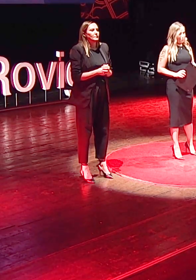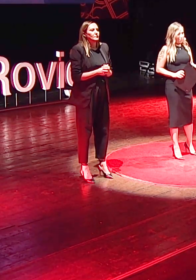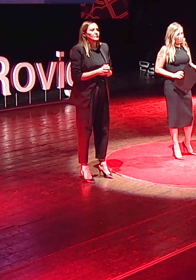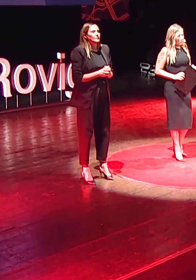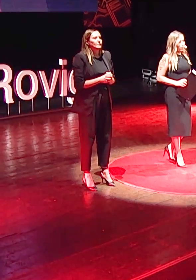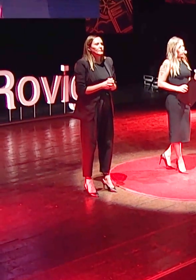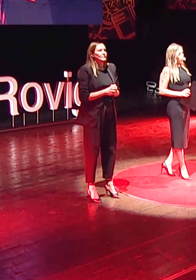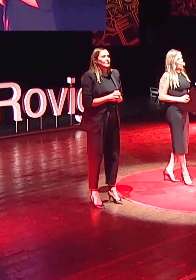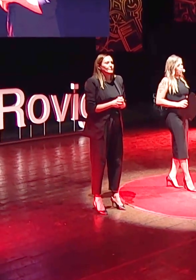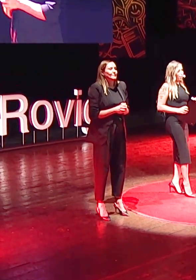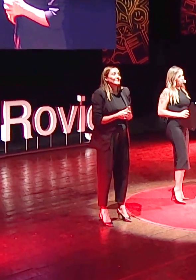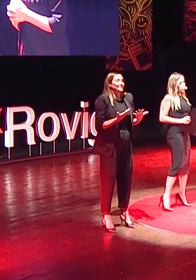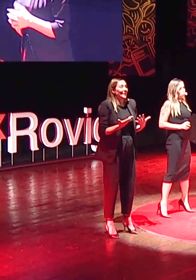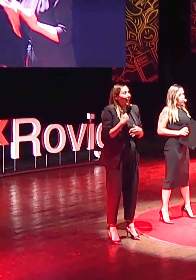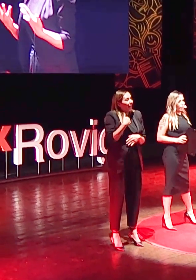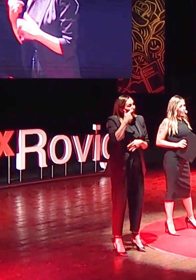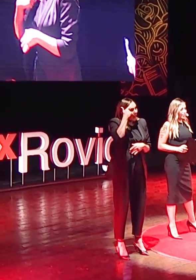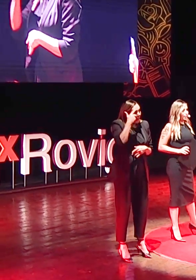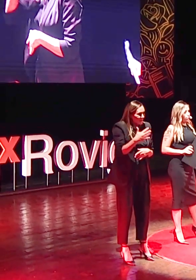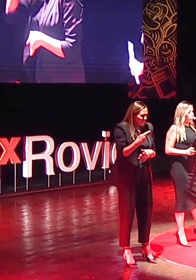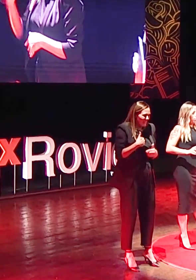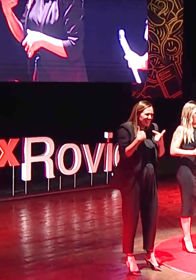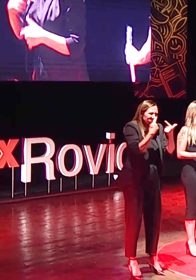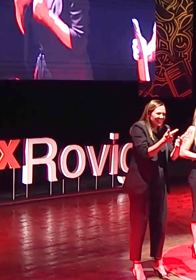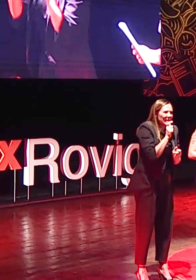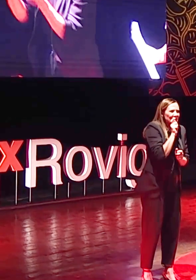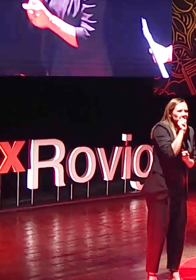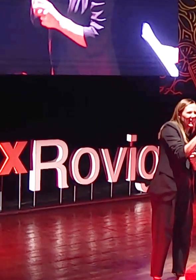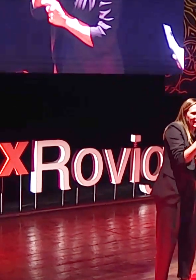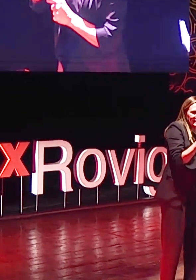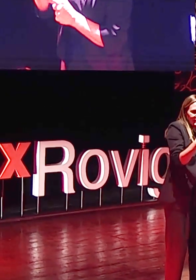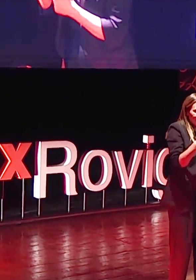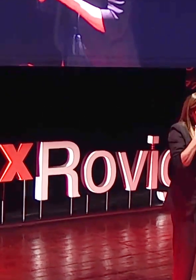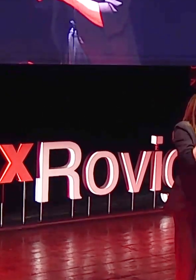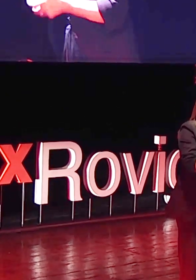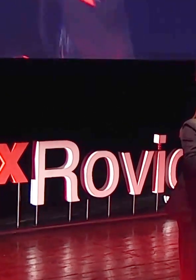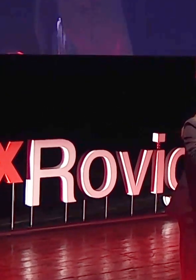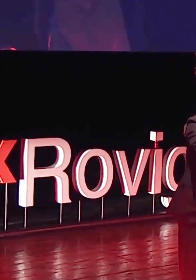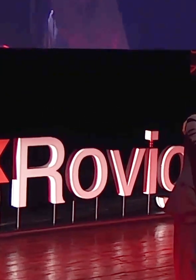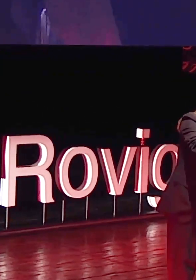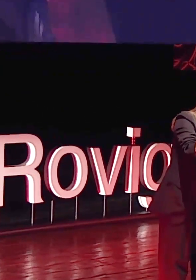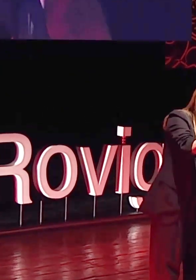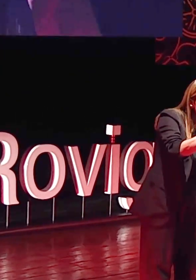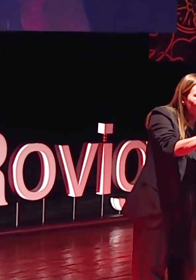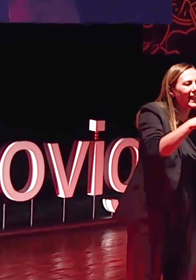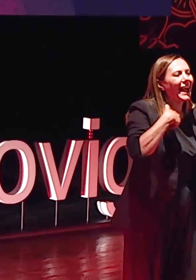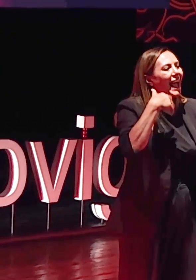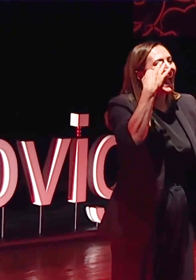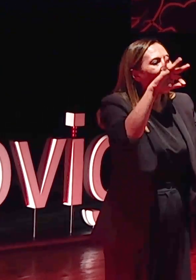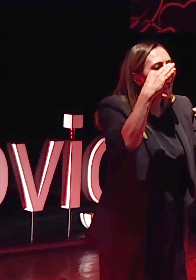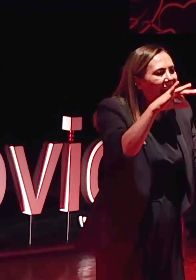dominante lo so questa parola va messo un po' in crisi non dominante Che vuol dire ve lo spiego un attimo vi do tempo di prendere carta